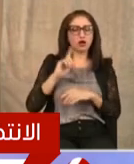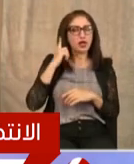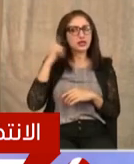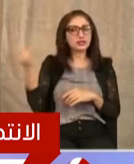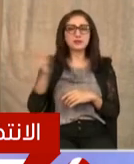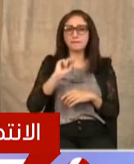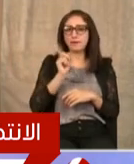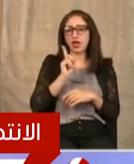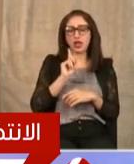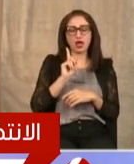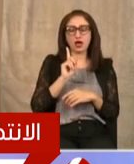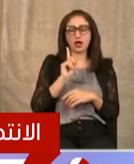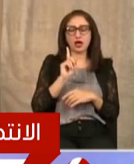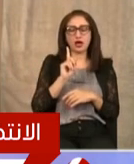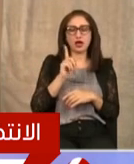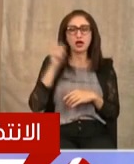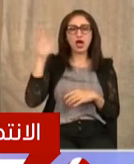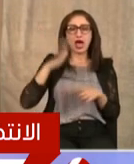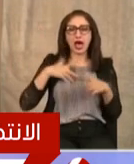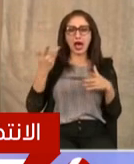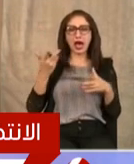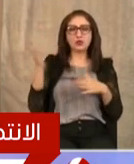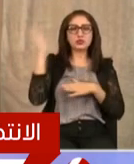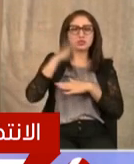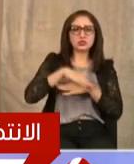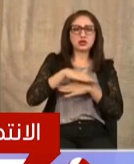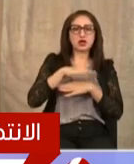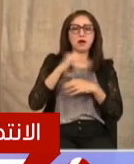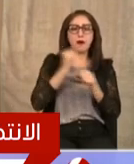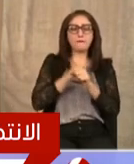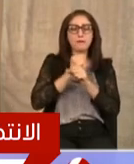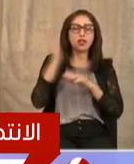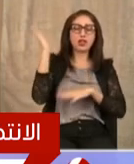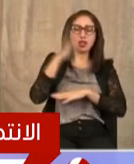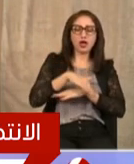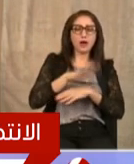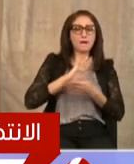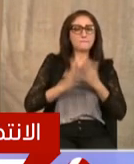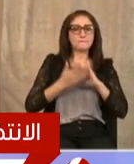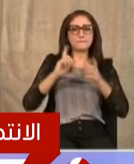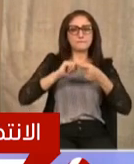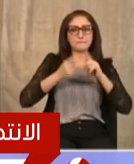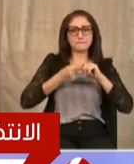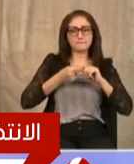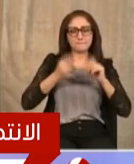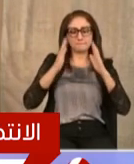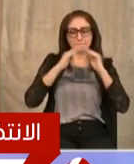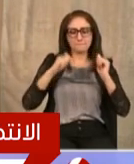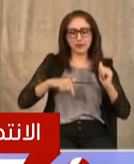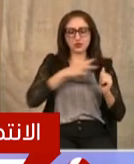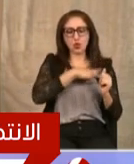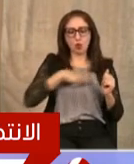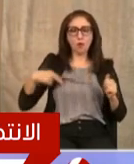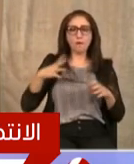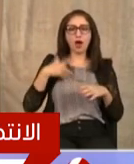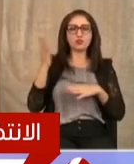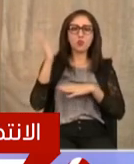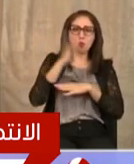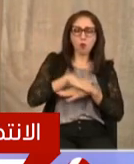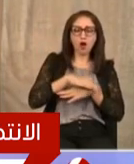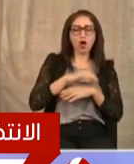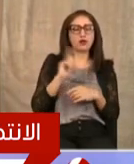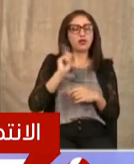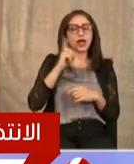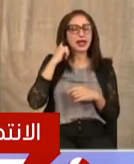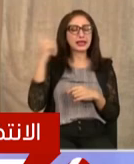ان سبيلهم الوحيد لهدم ما تقوم به الهيئه الوطنيه للانتخابات هو محاوله